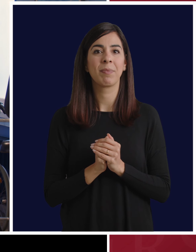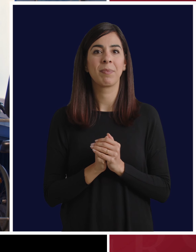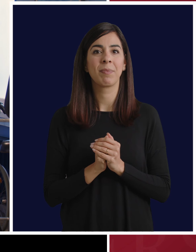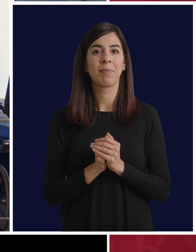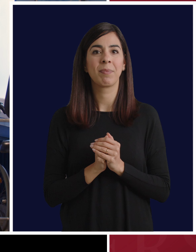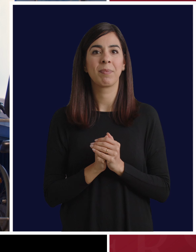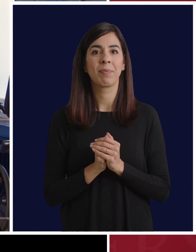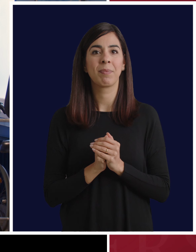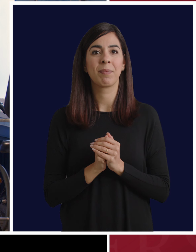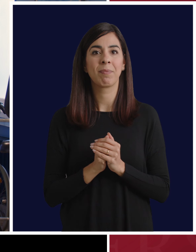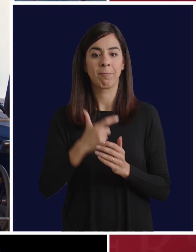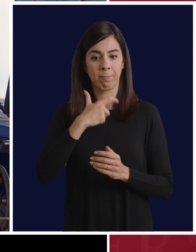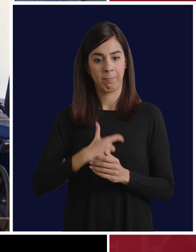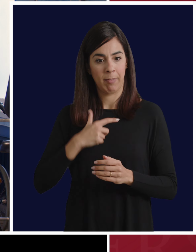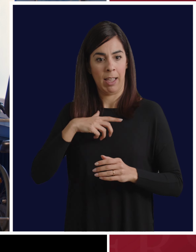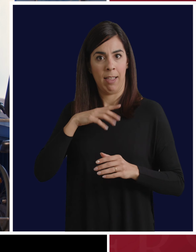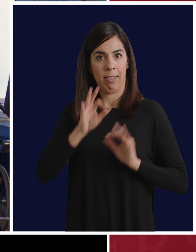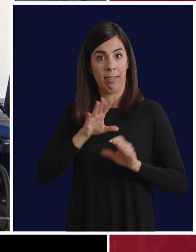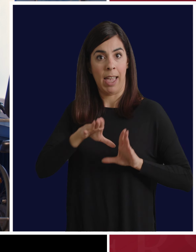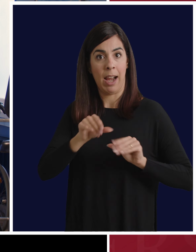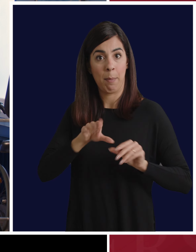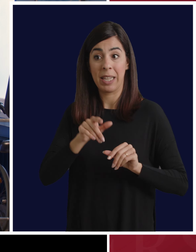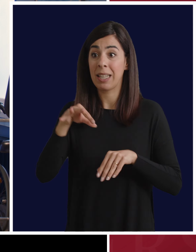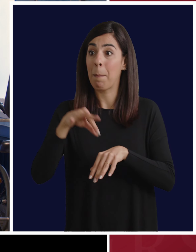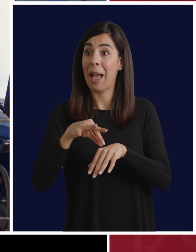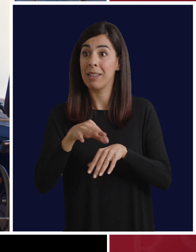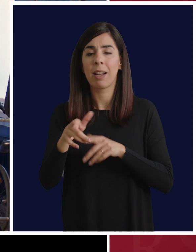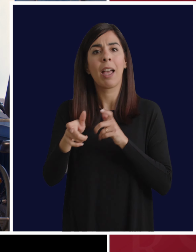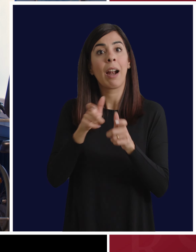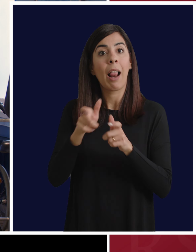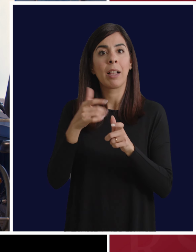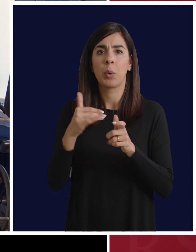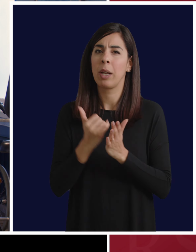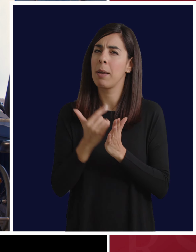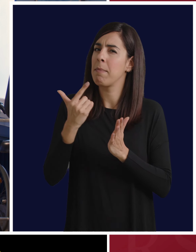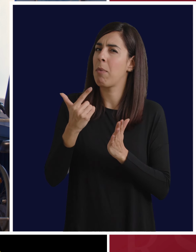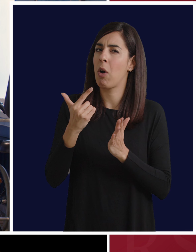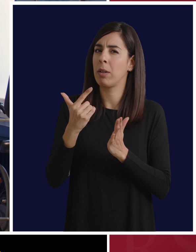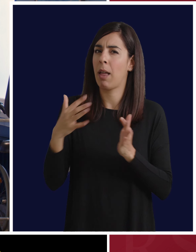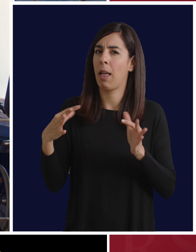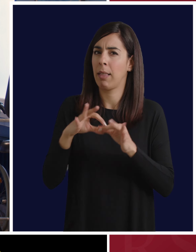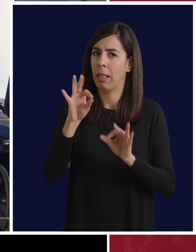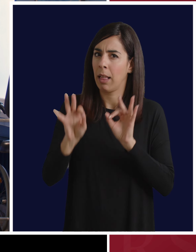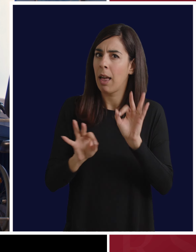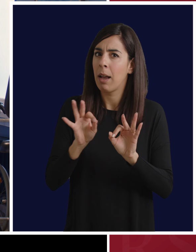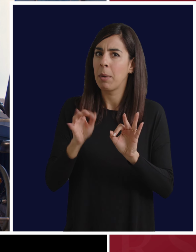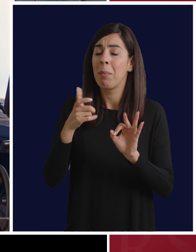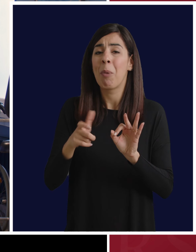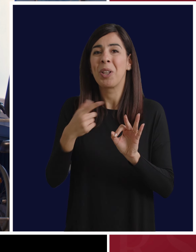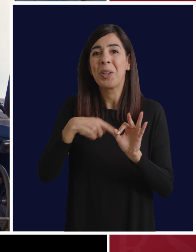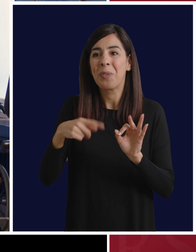La relazione terapista-paziente è una parte fondamentale e attiva della terapia stessa in quanto noi abbiamo a che fare con